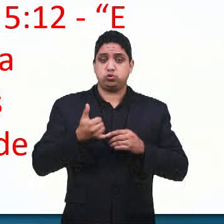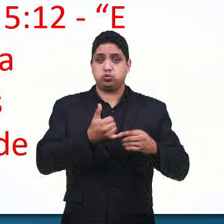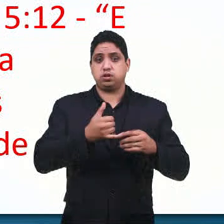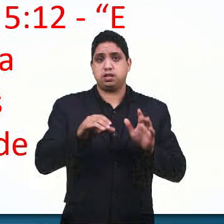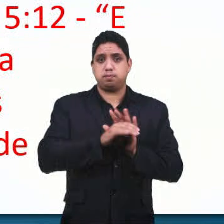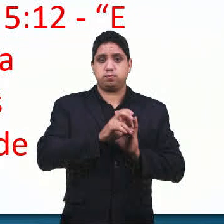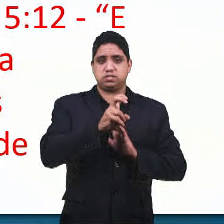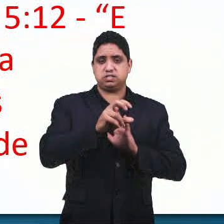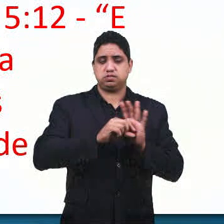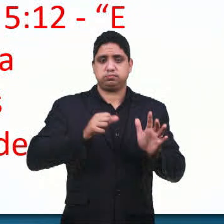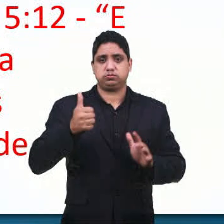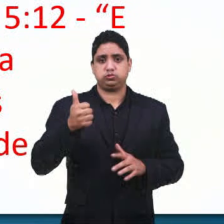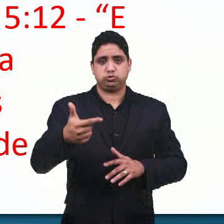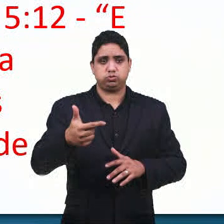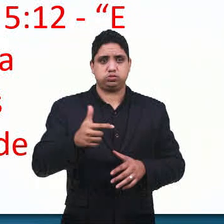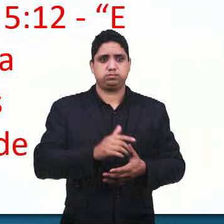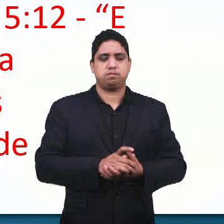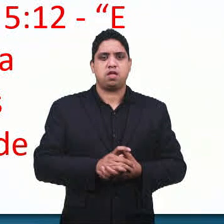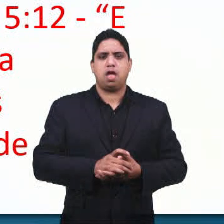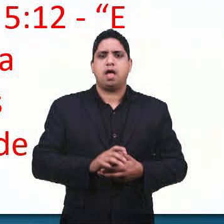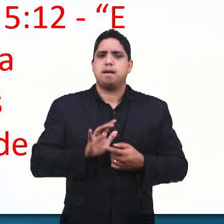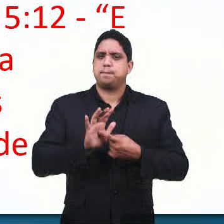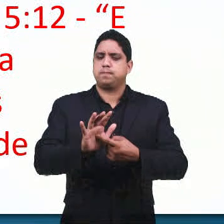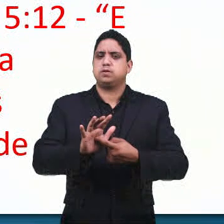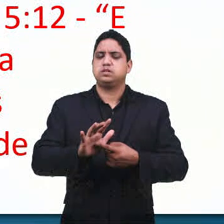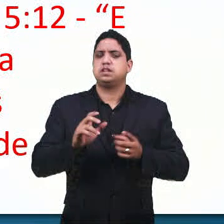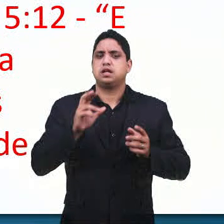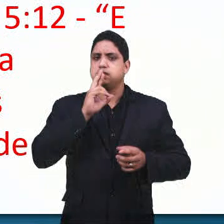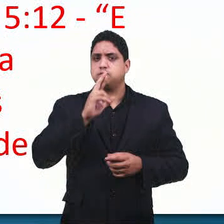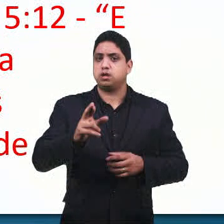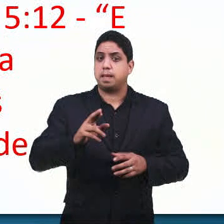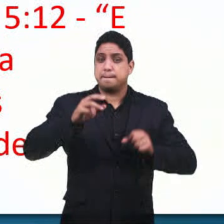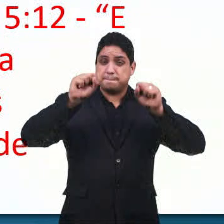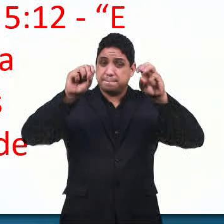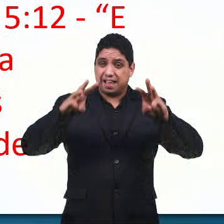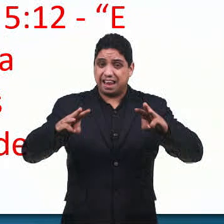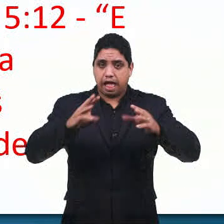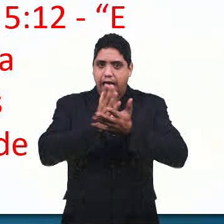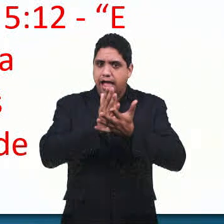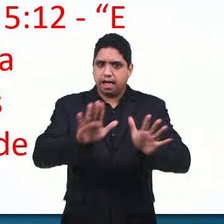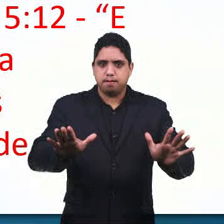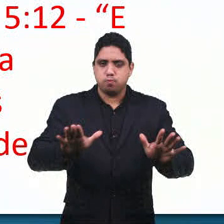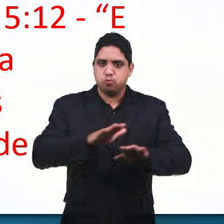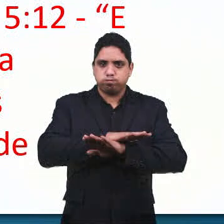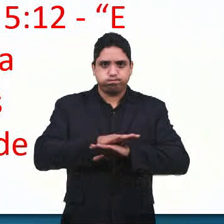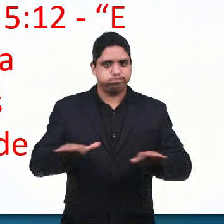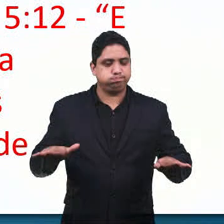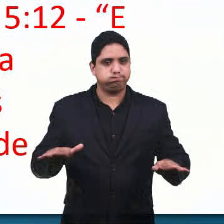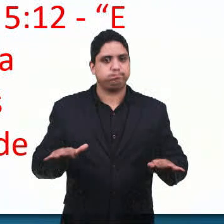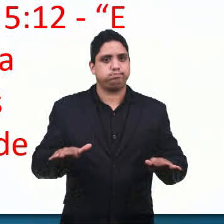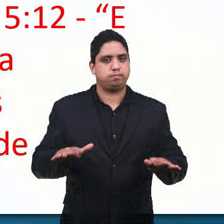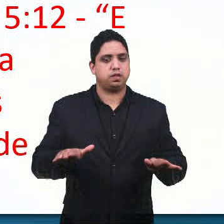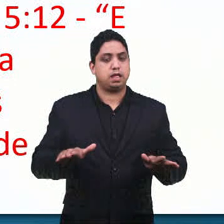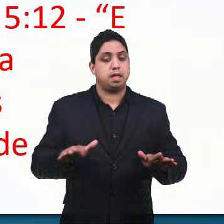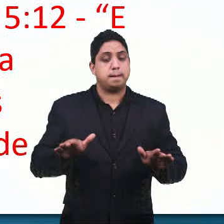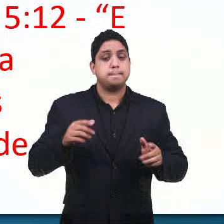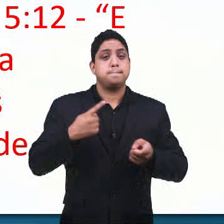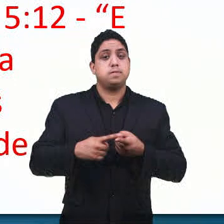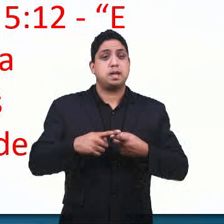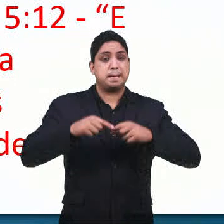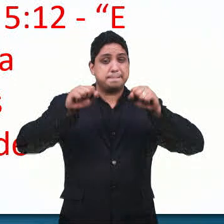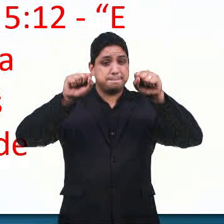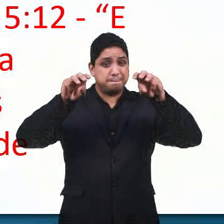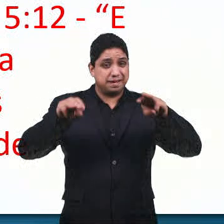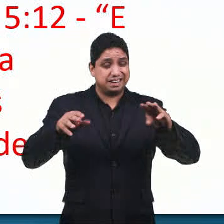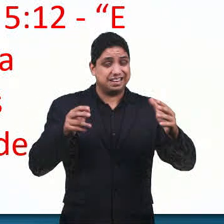décrite en Josué chapitre 5, verset 12? La manne n'a plus continué à tomber du ciel. L'application